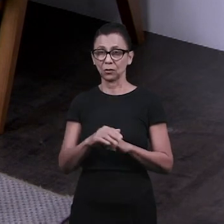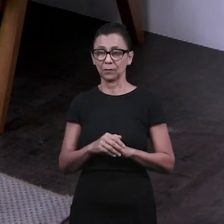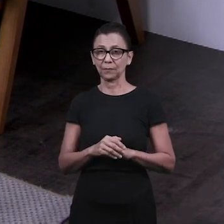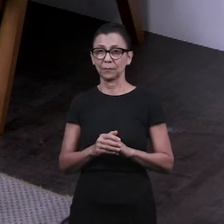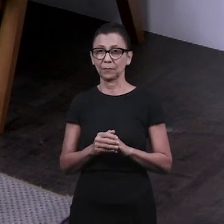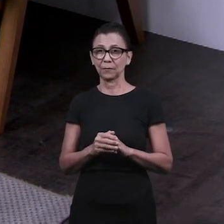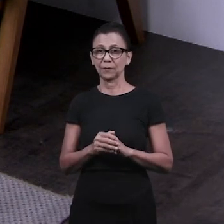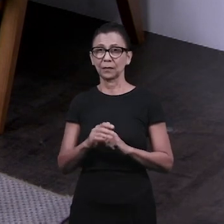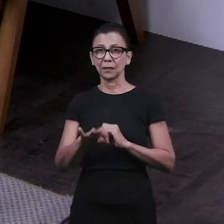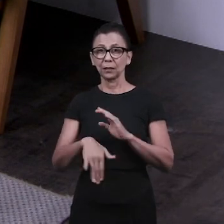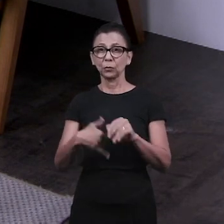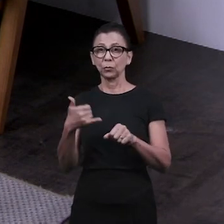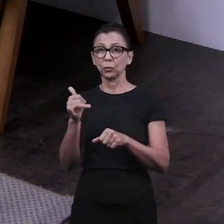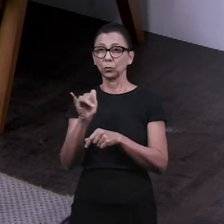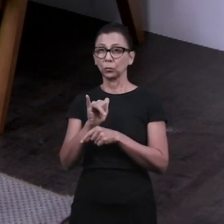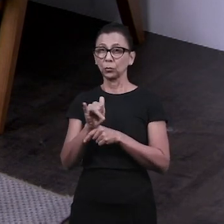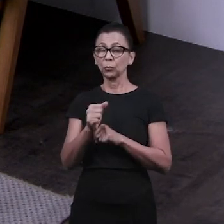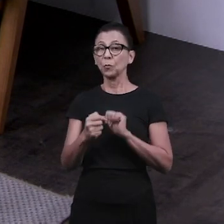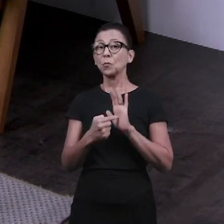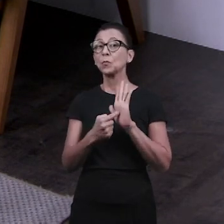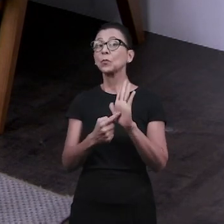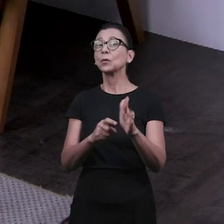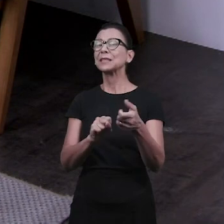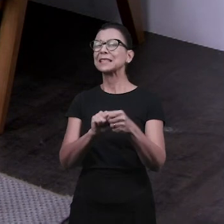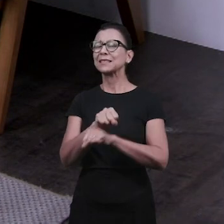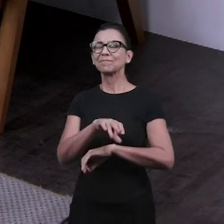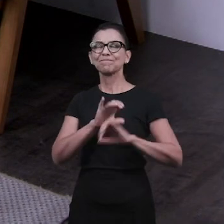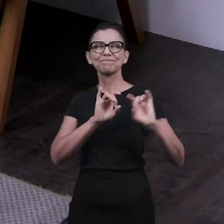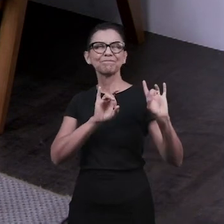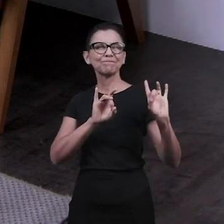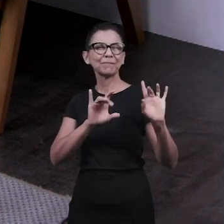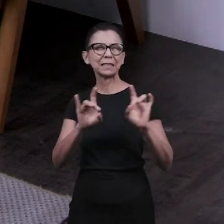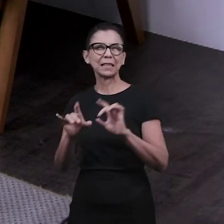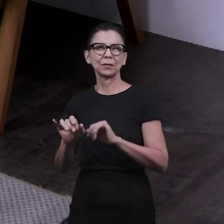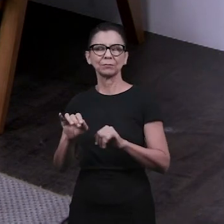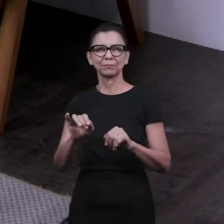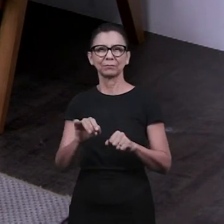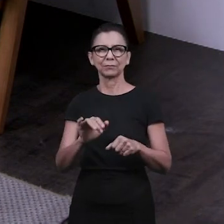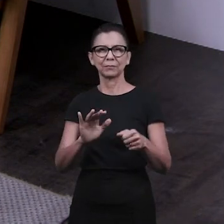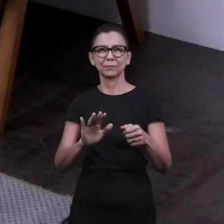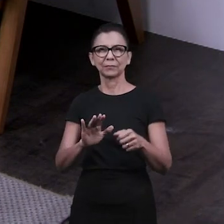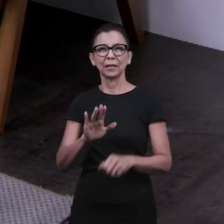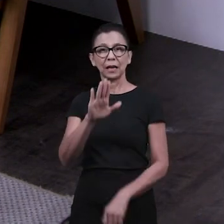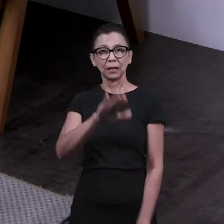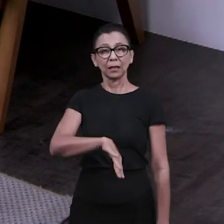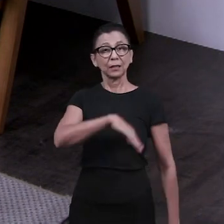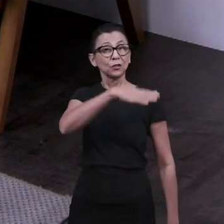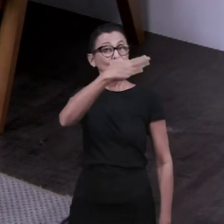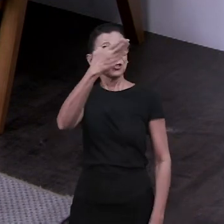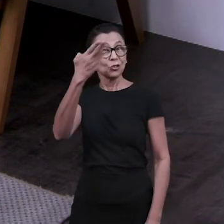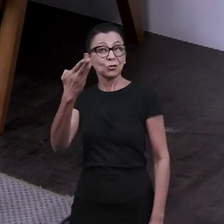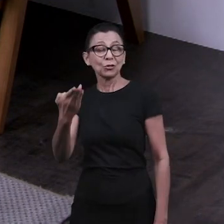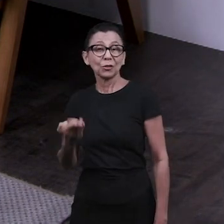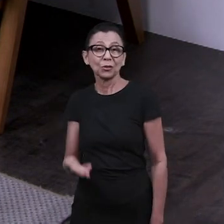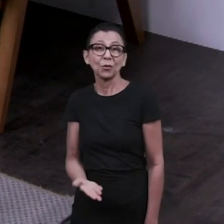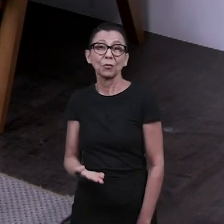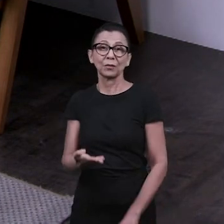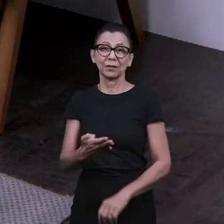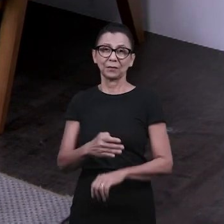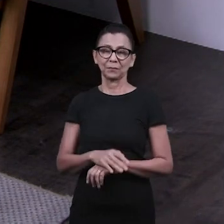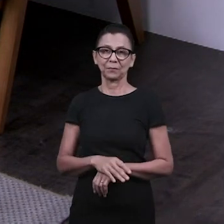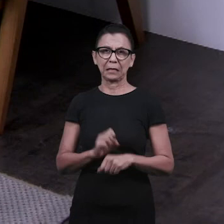transmettre dans le canal de l'Église chrétienne Maranatha sur YouTube un séminaire spécial pendant toute